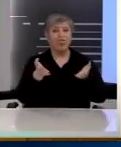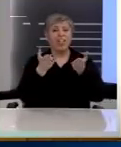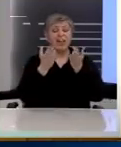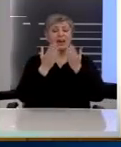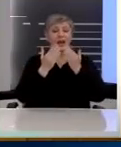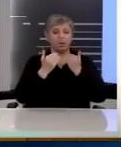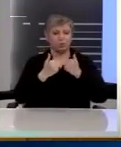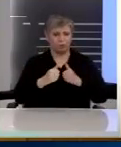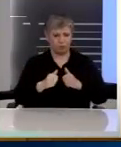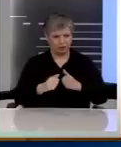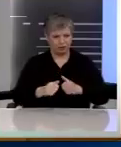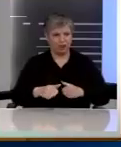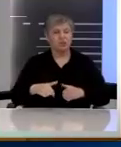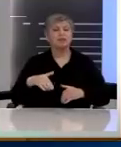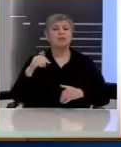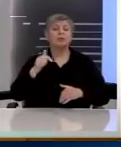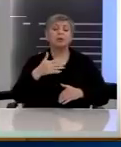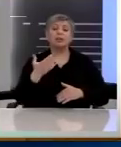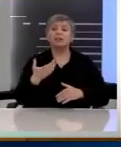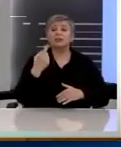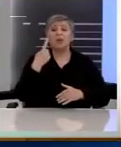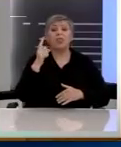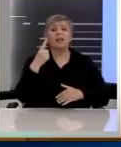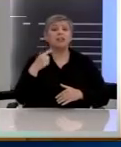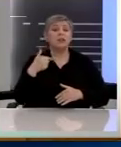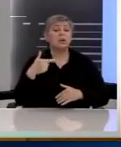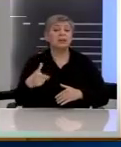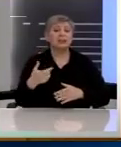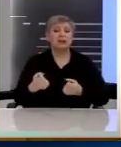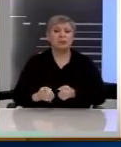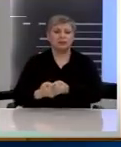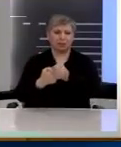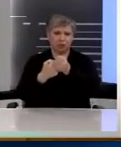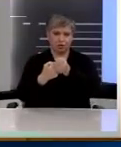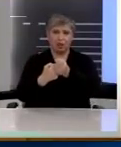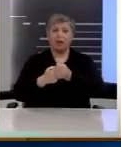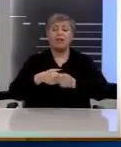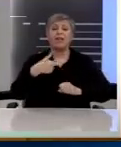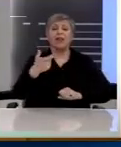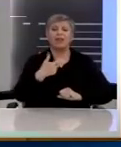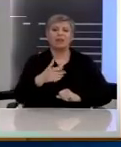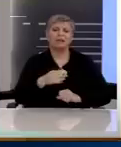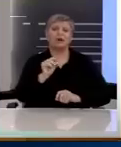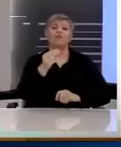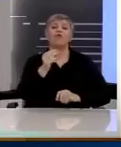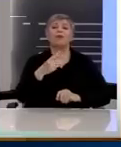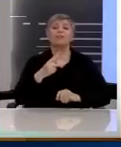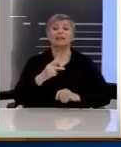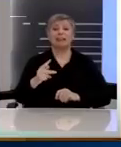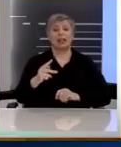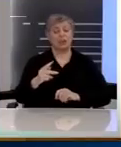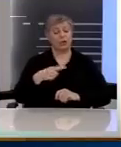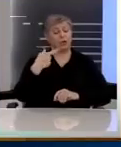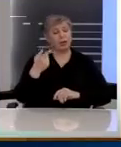δεν έχουμε το δεξί του χέρι, δεν ξέρω αν εσείς ήσασταν το δεξί του πόδι κάποτε, αν θυμάστε, κύριε Κεδίκογλου. Το δεξί του πόδι υπήρξατε.